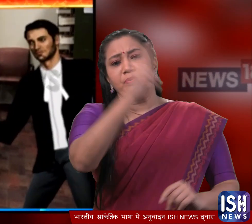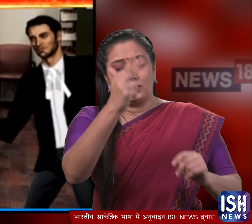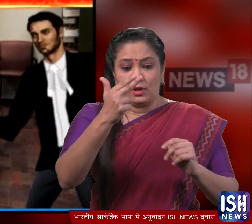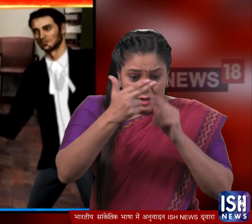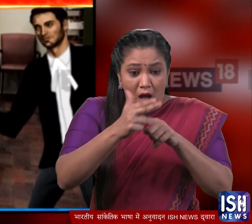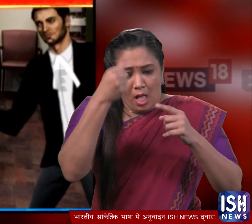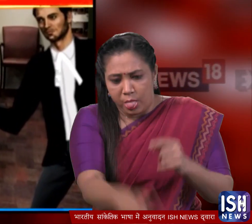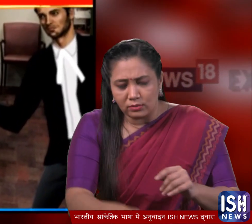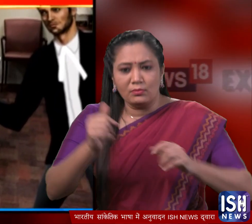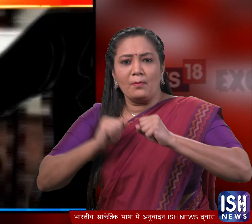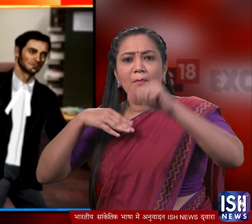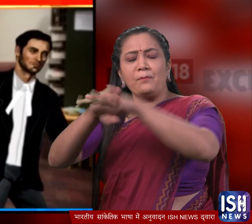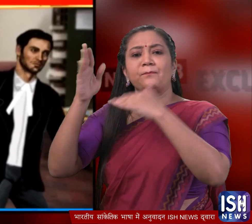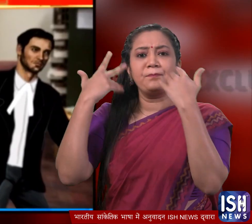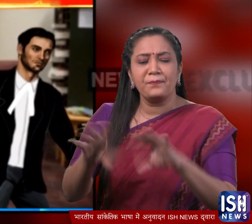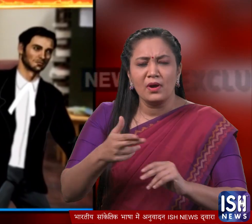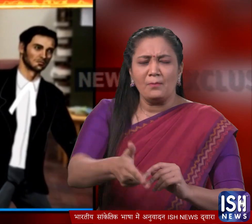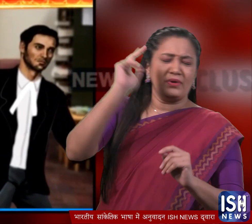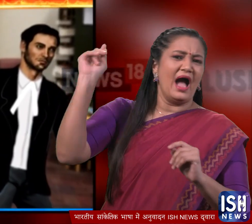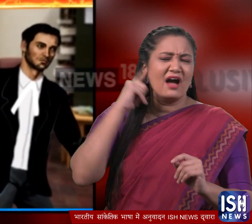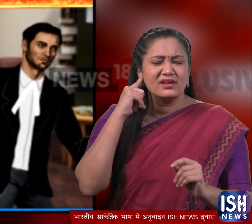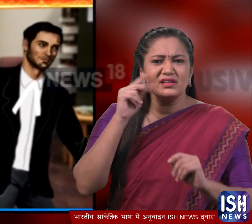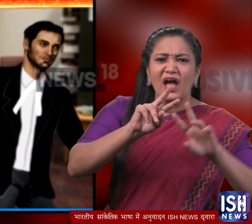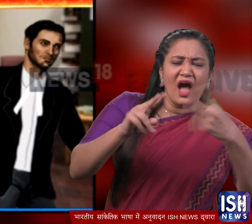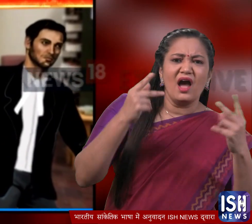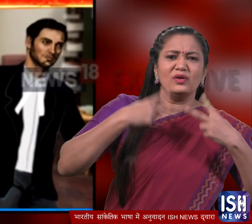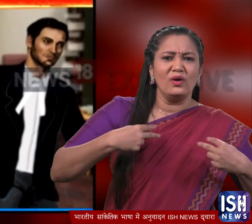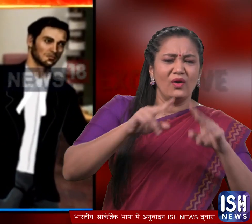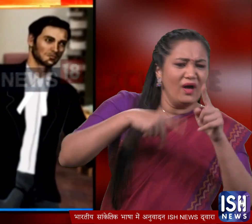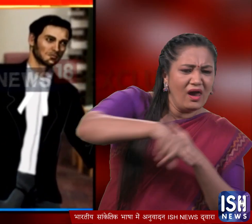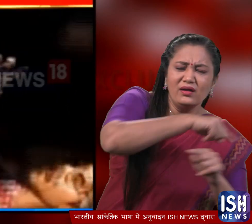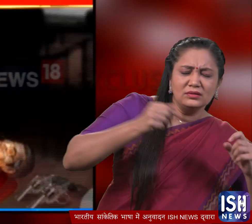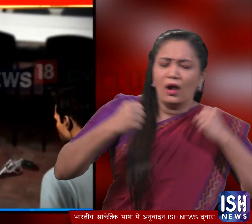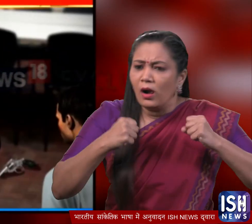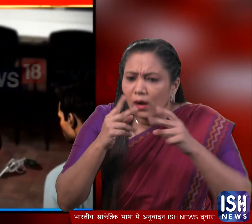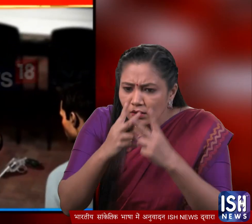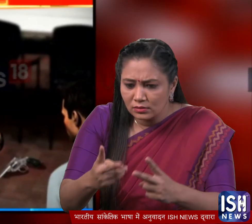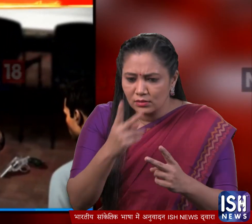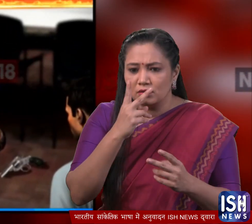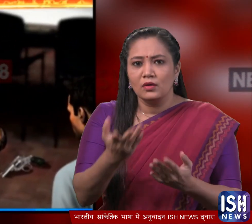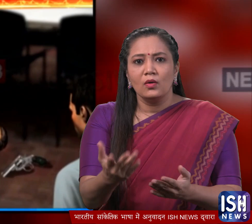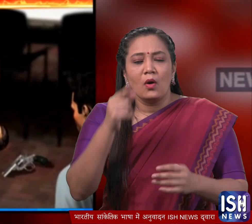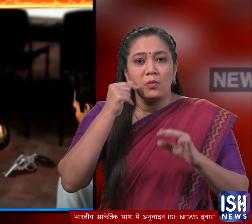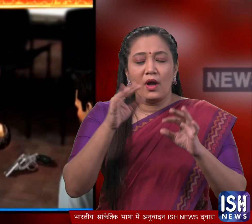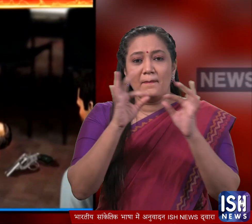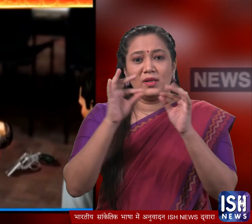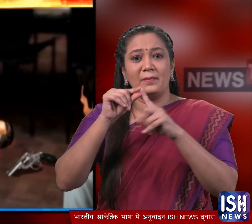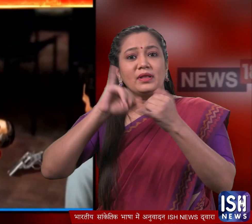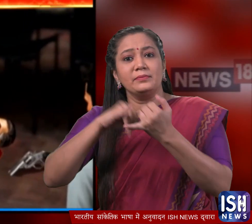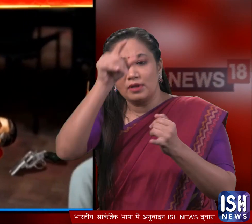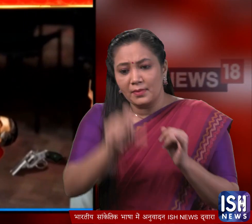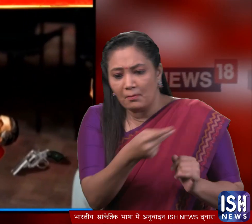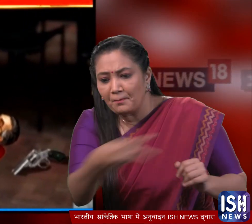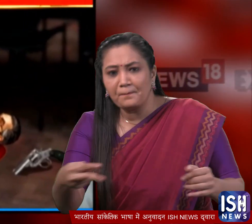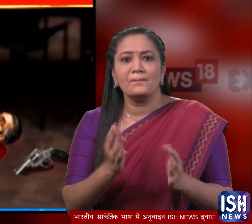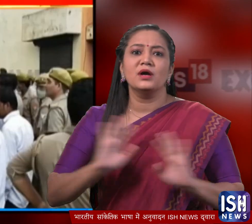ही तमंचा छोड़कर फरार हो गया। फायरिंग की आवाज सुनकर कई वकील रिकॉर्ड रूम की तरफ भागे, लेकिन वहां उन्हें फर्श पर गिरे भूपेंद्र प्रताप सिंह